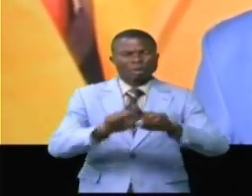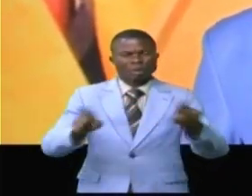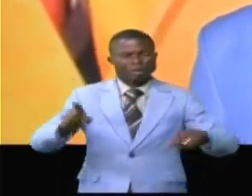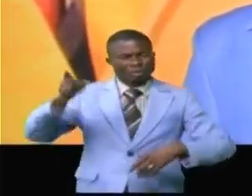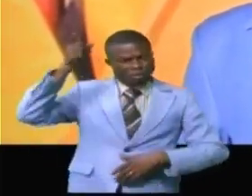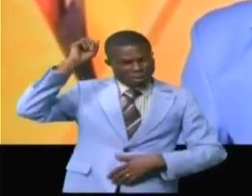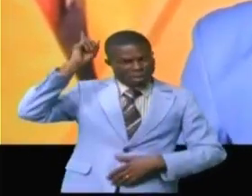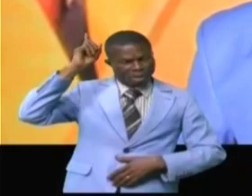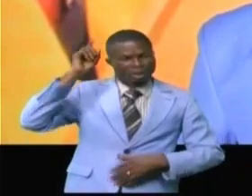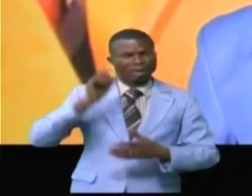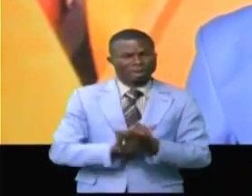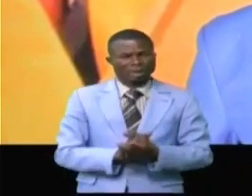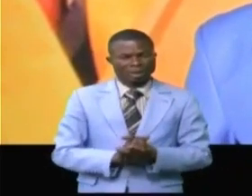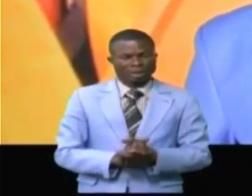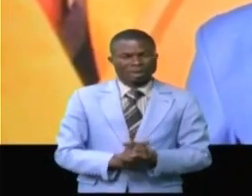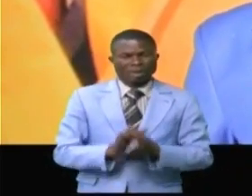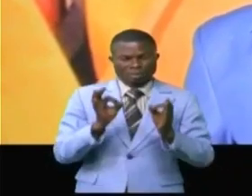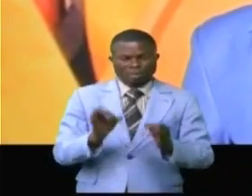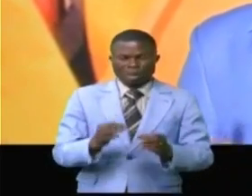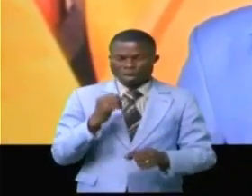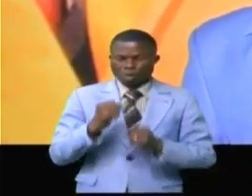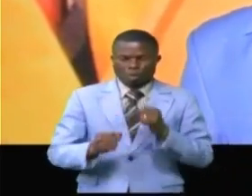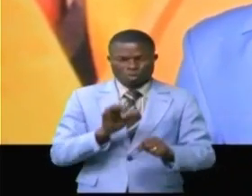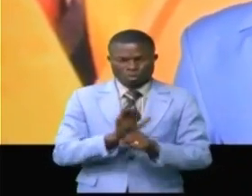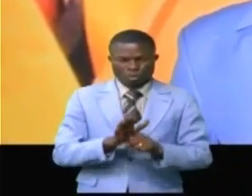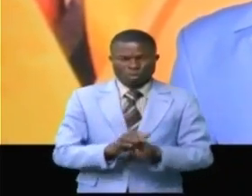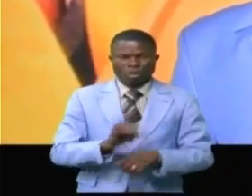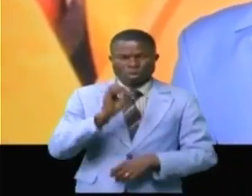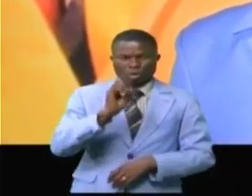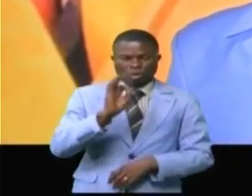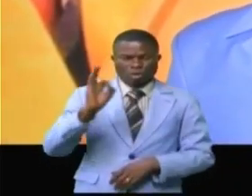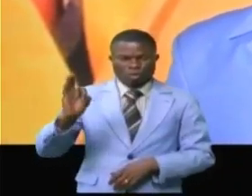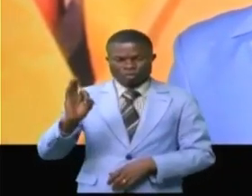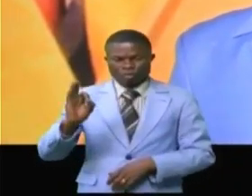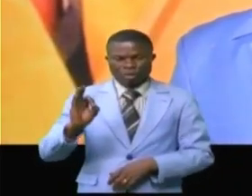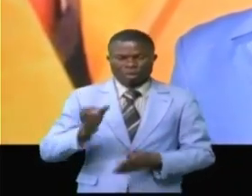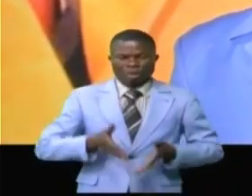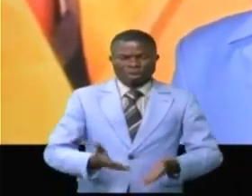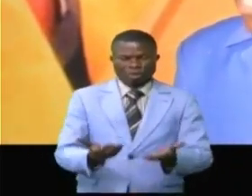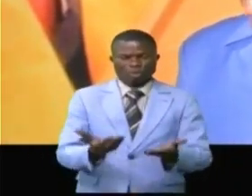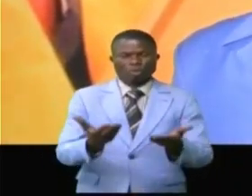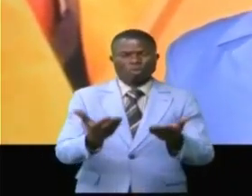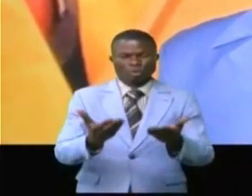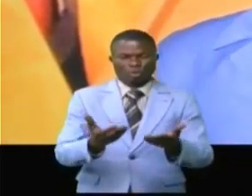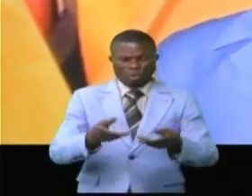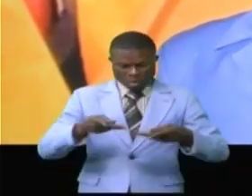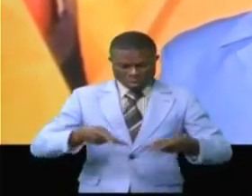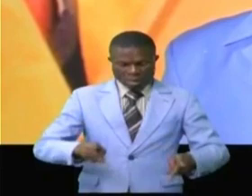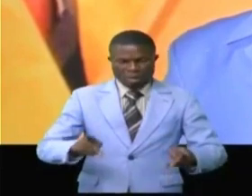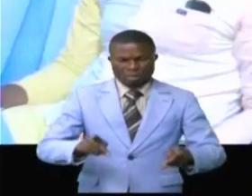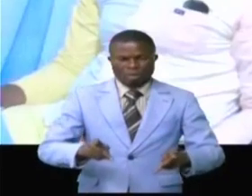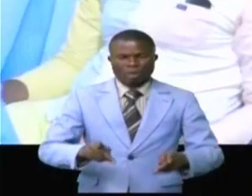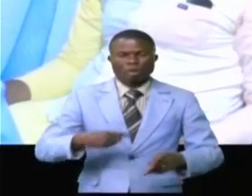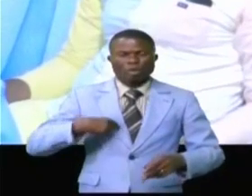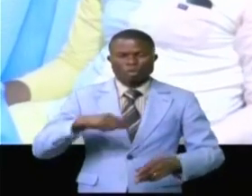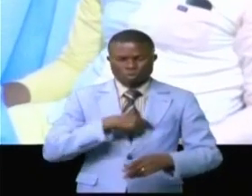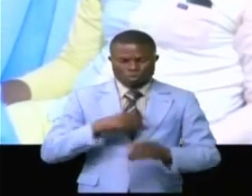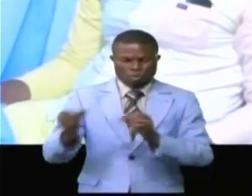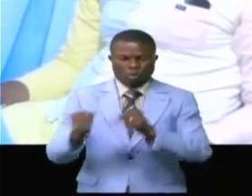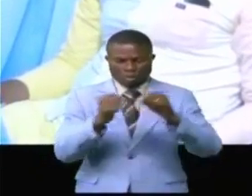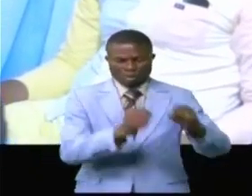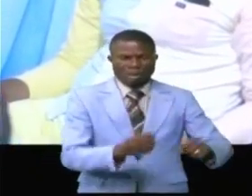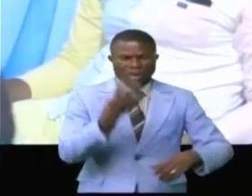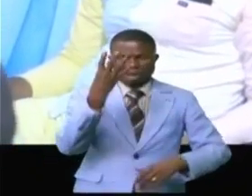prédécesseur, pendant 18 ans, l'Office de l'Outil, les biens des trésors publics, n'a acheté que 4 euros. Pour sa part,